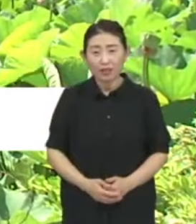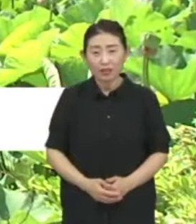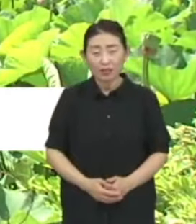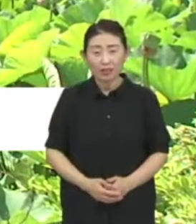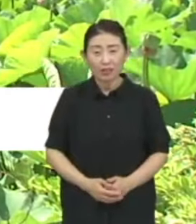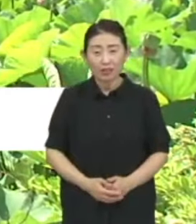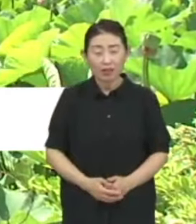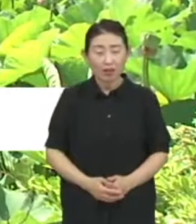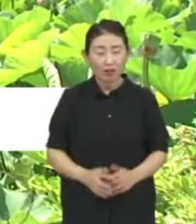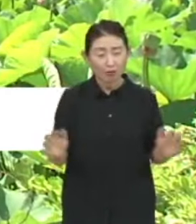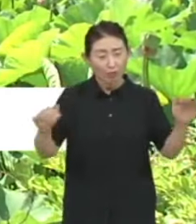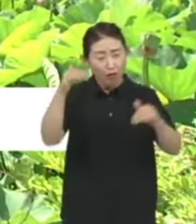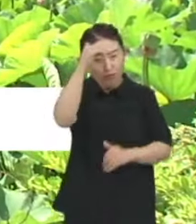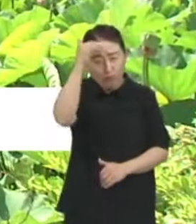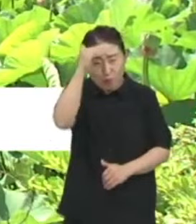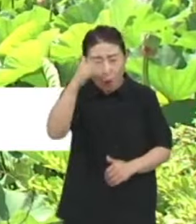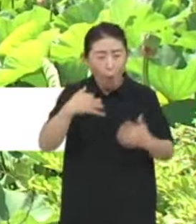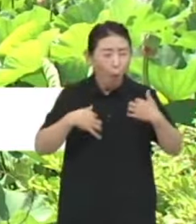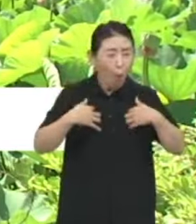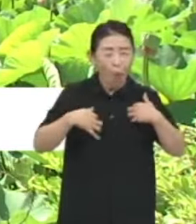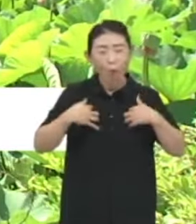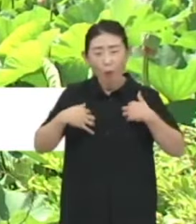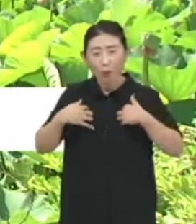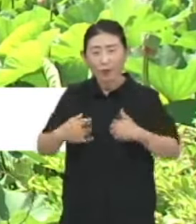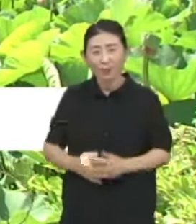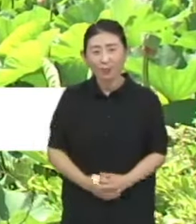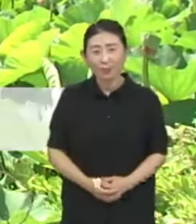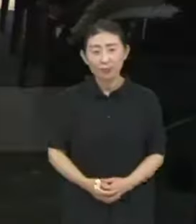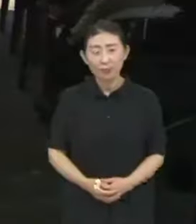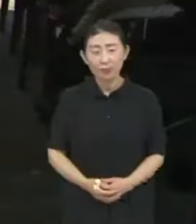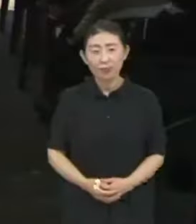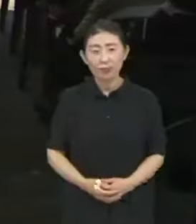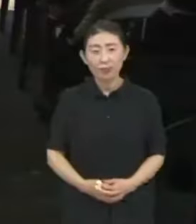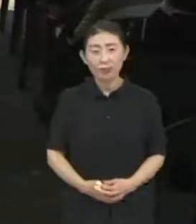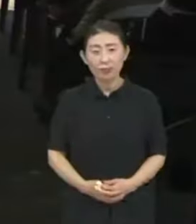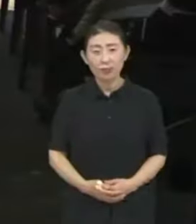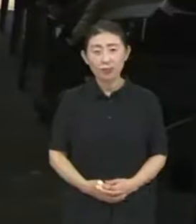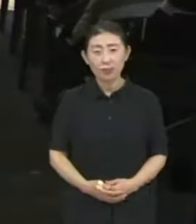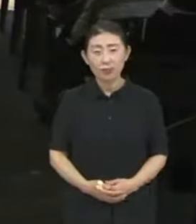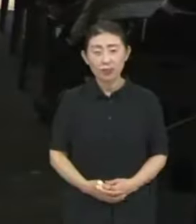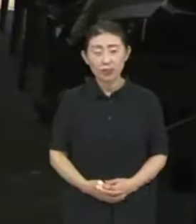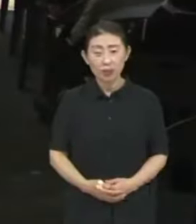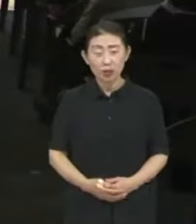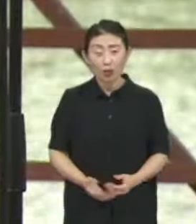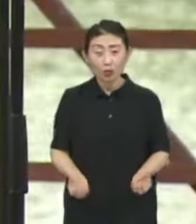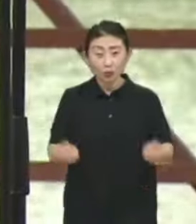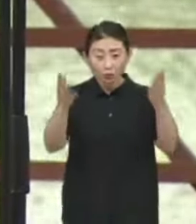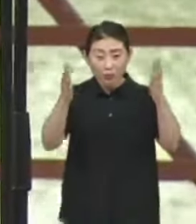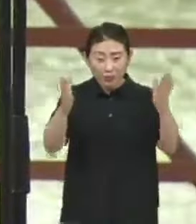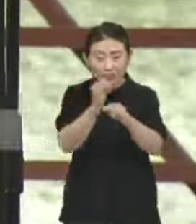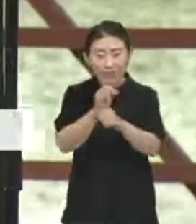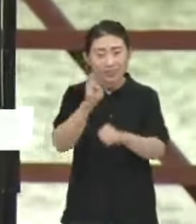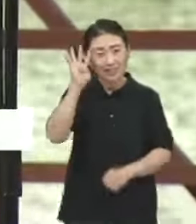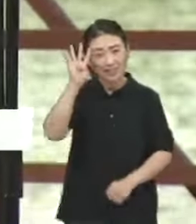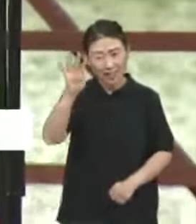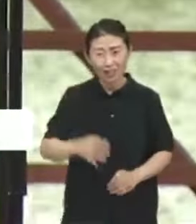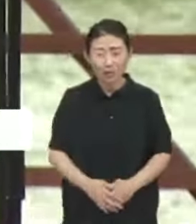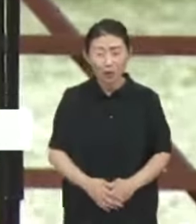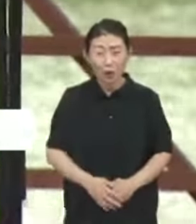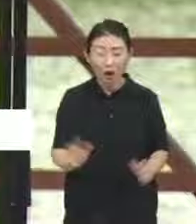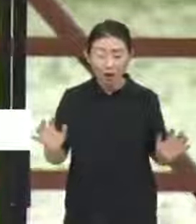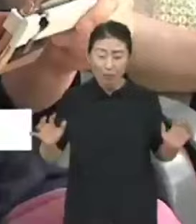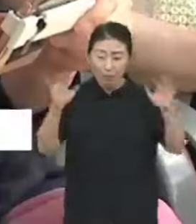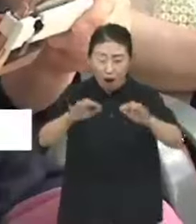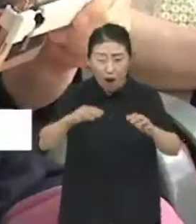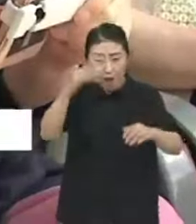다양한 볼거리와 즐길거리를 마련해봤습니다. 사흘간의 축제 기간 동안 한여름의 무더위를 잊게